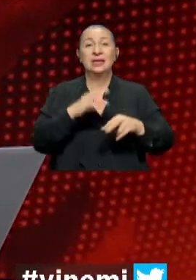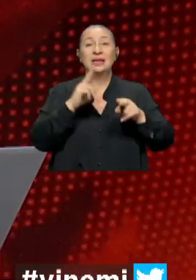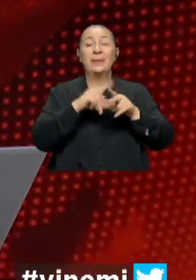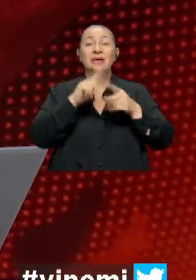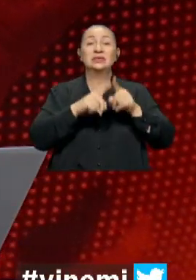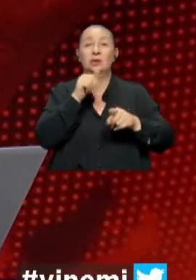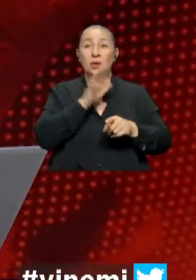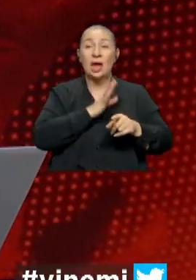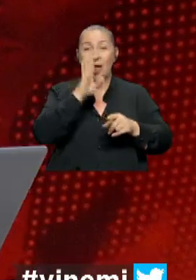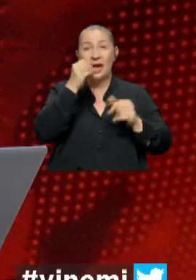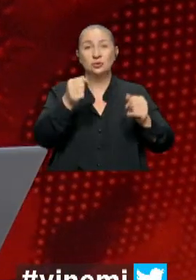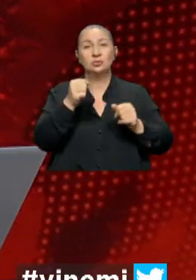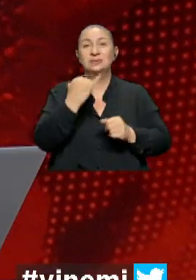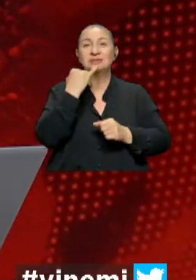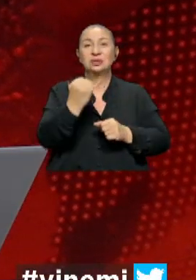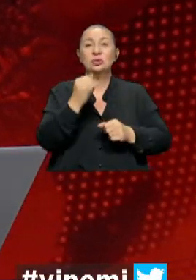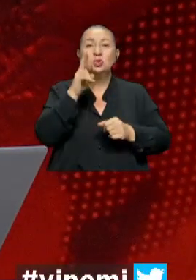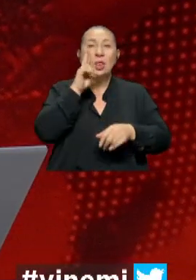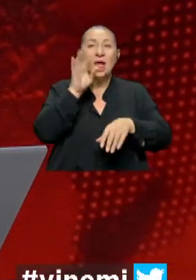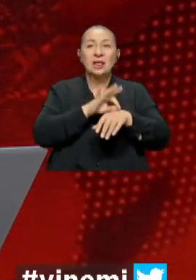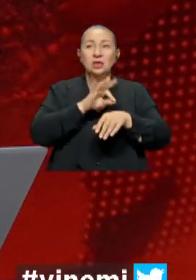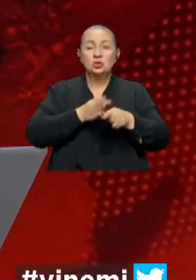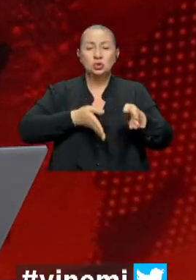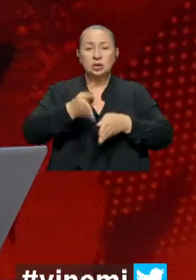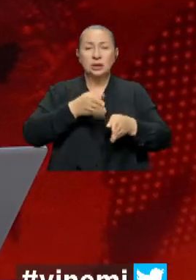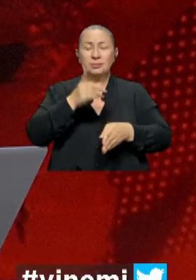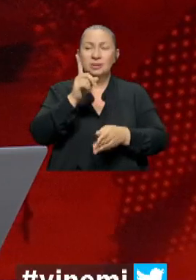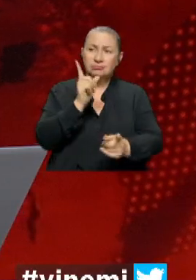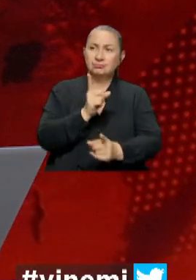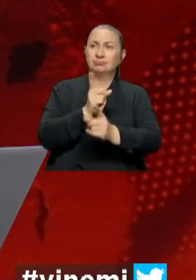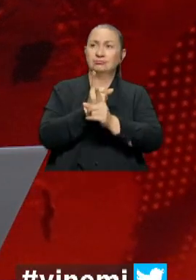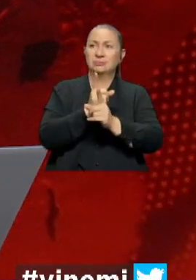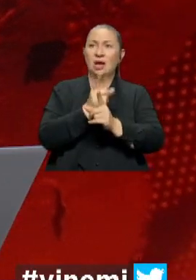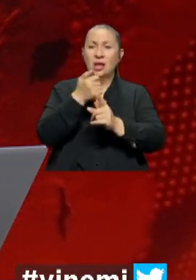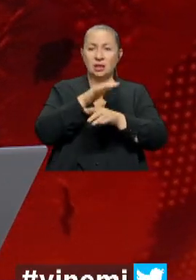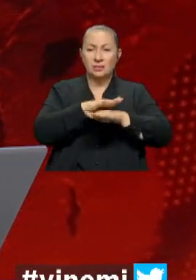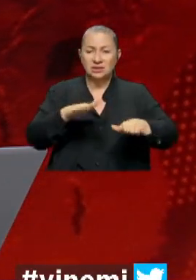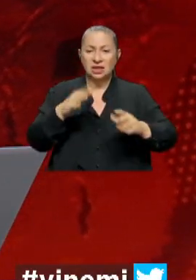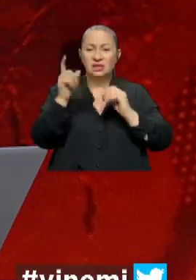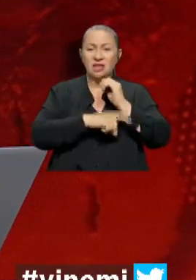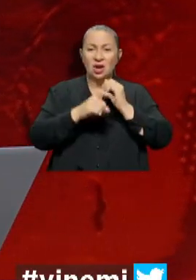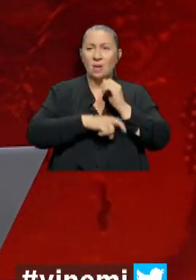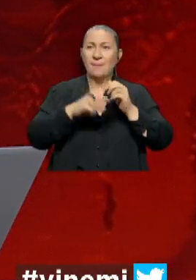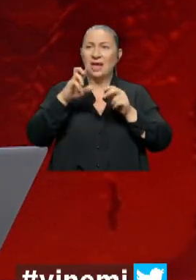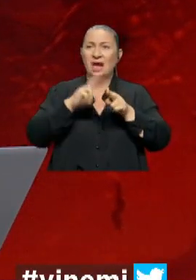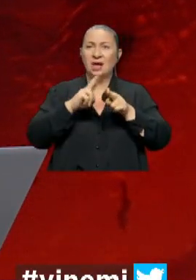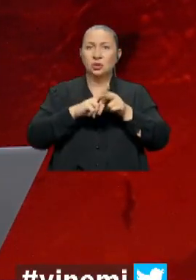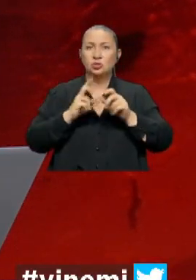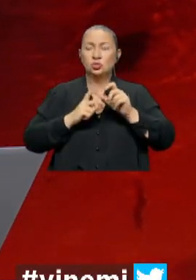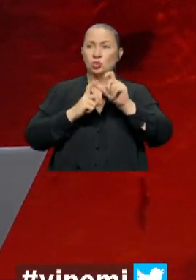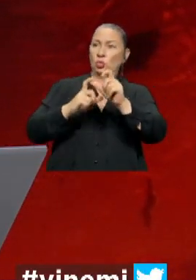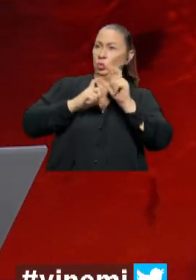Kemal Kılıçdaroğlu Erzurum ziyaretinin son anlarında sokakta bir vatandaşın altılı masa ve terör örgütü PKK